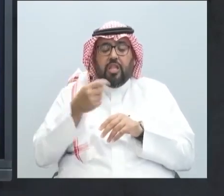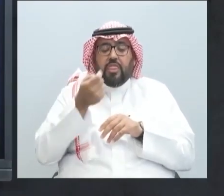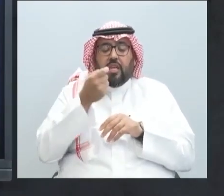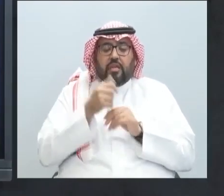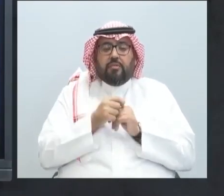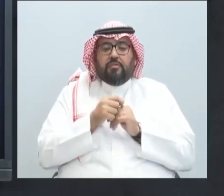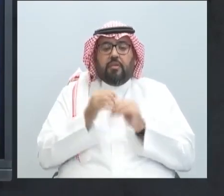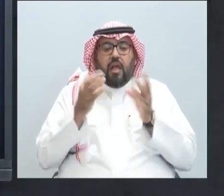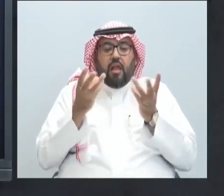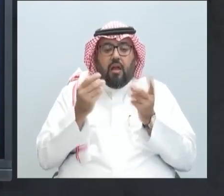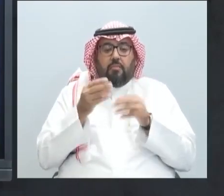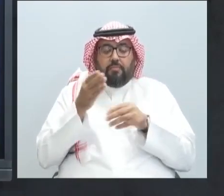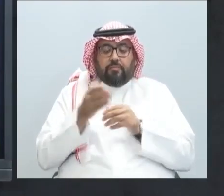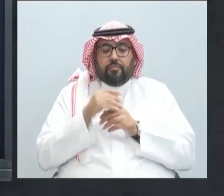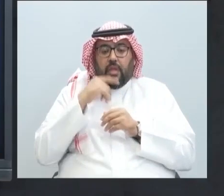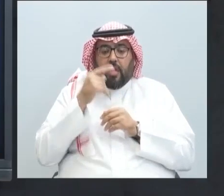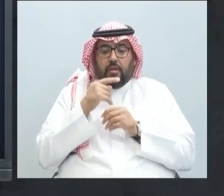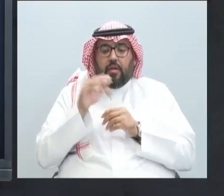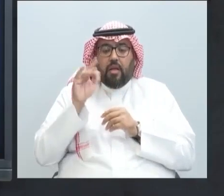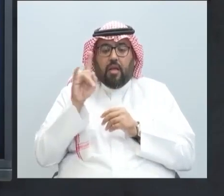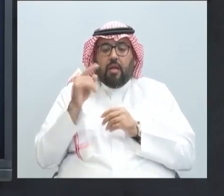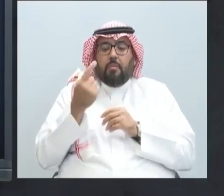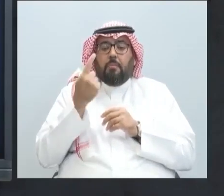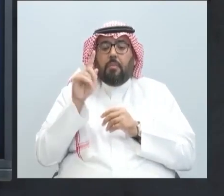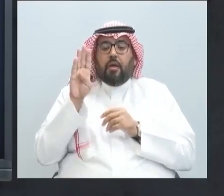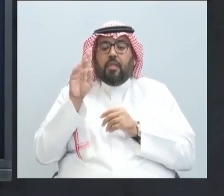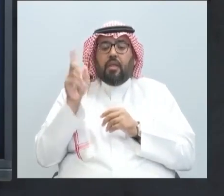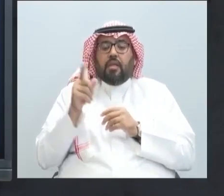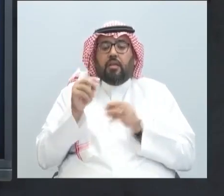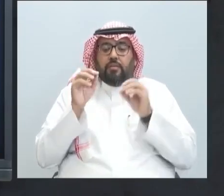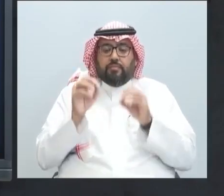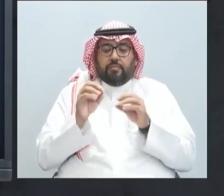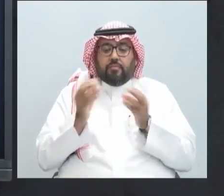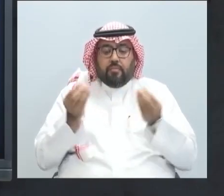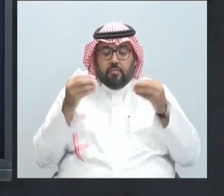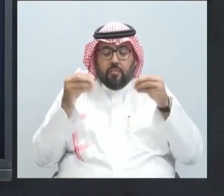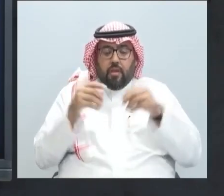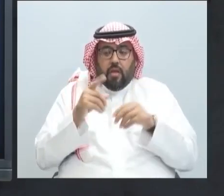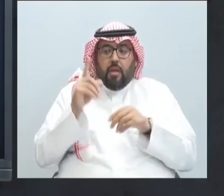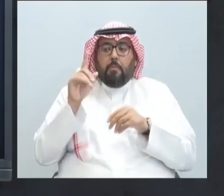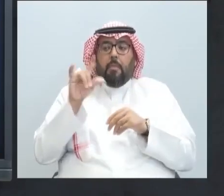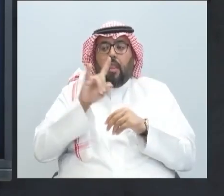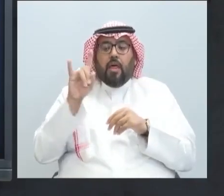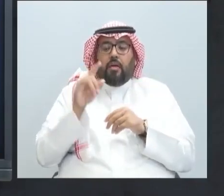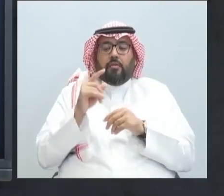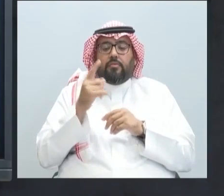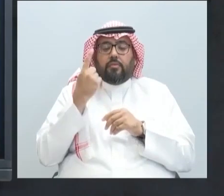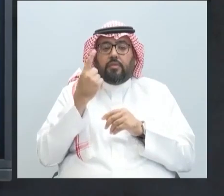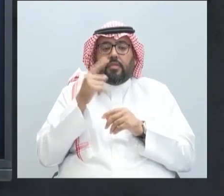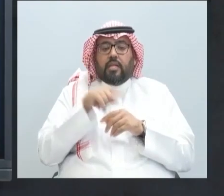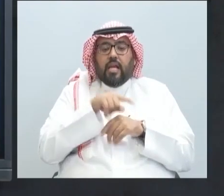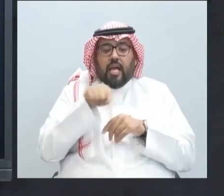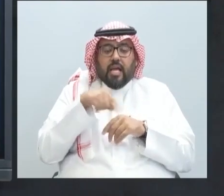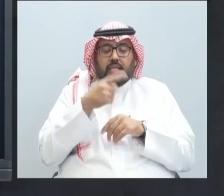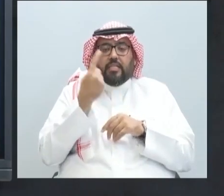تتذكرون الرقم المهول عندما كنا نتكلم ان خليه بكتيريه قادره على انتاج اكثر من مليار خليه بكتيريه خلال 10 ساعات